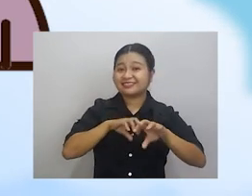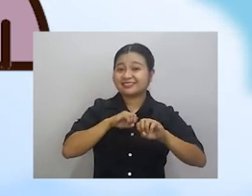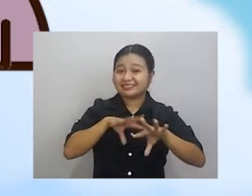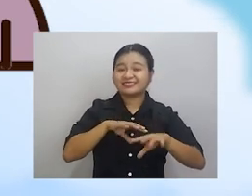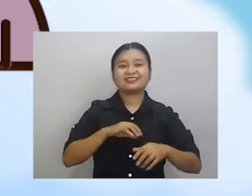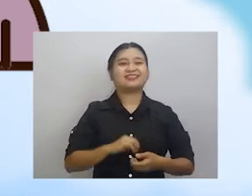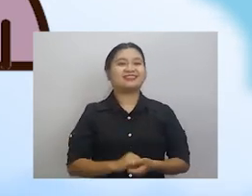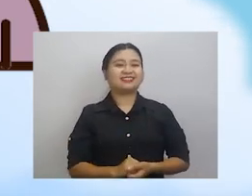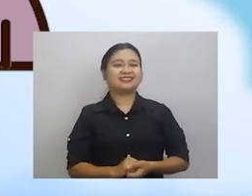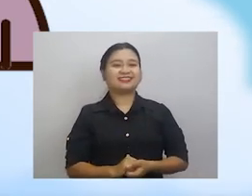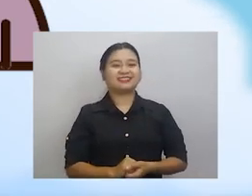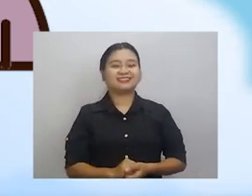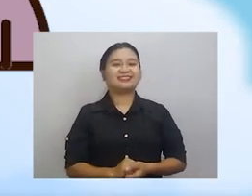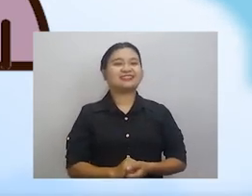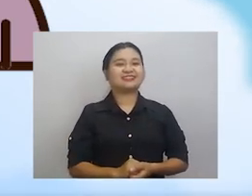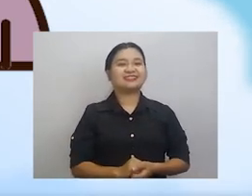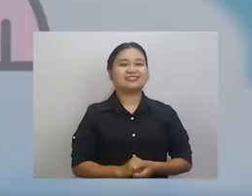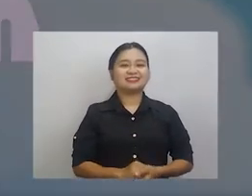si lola.